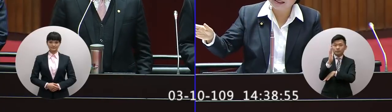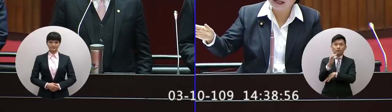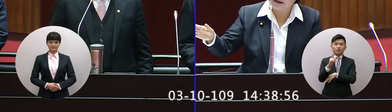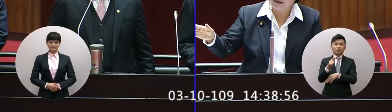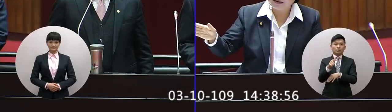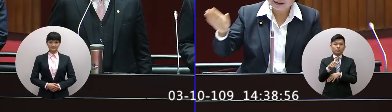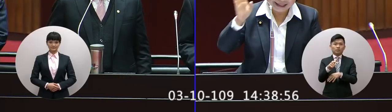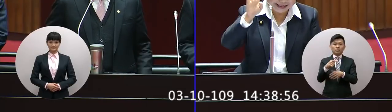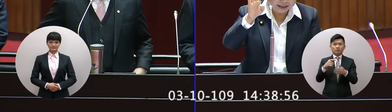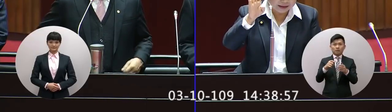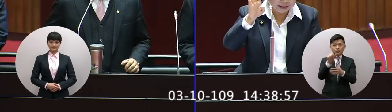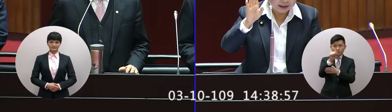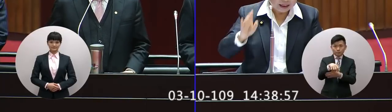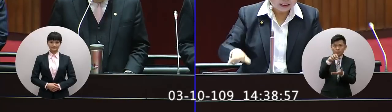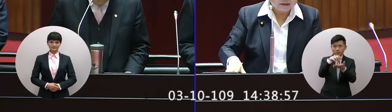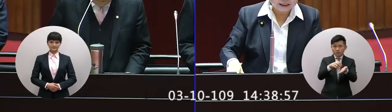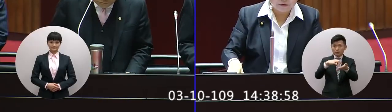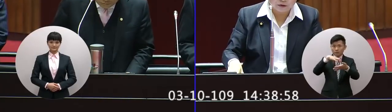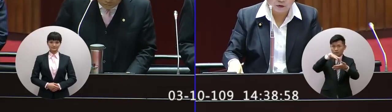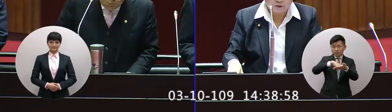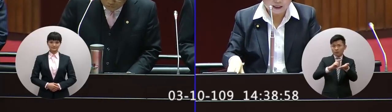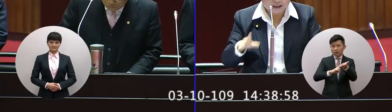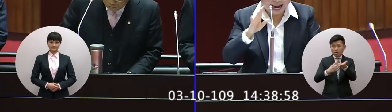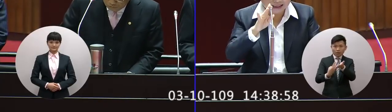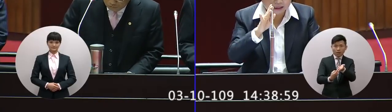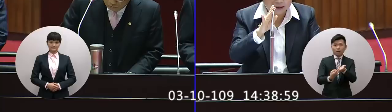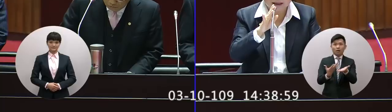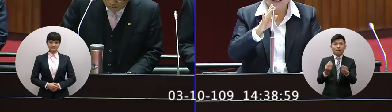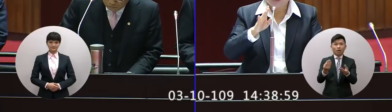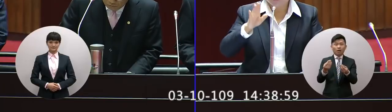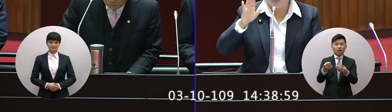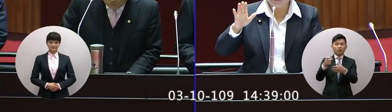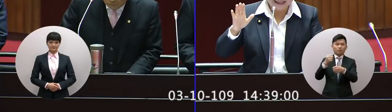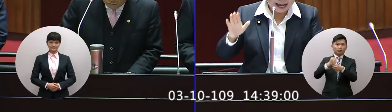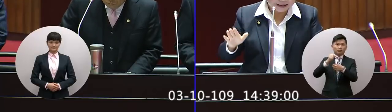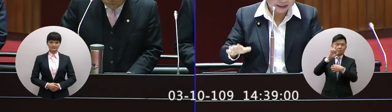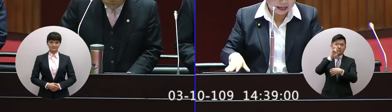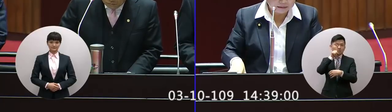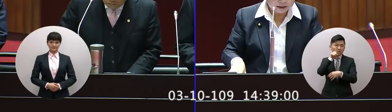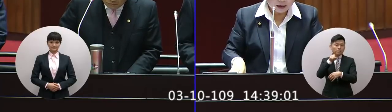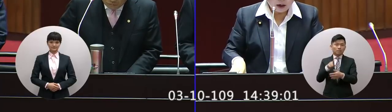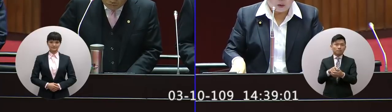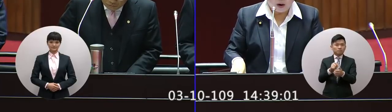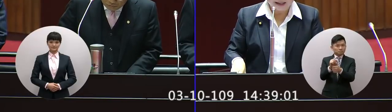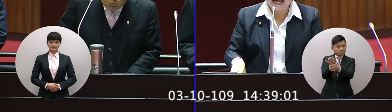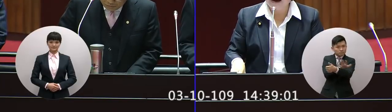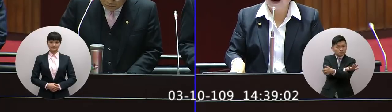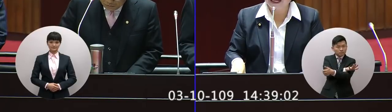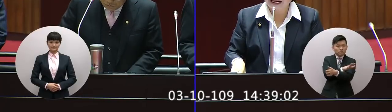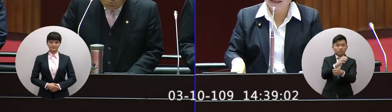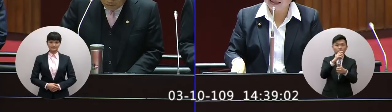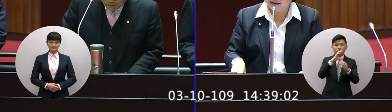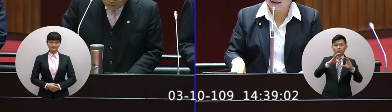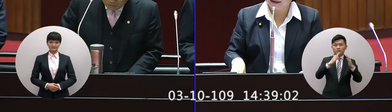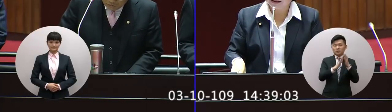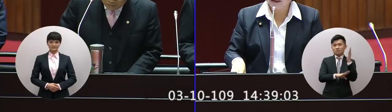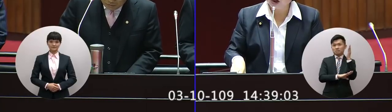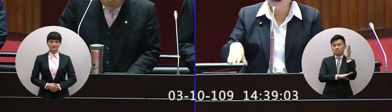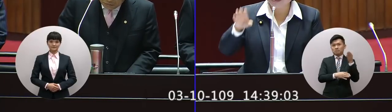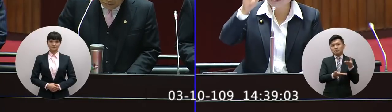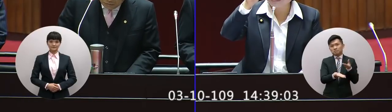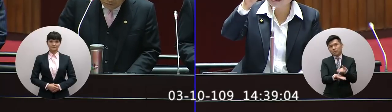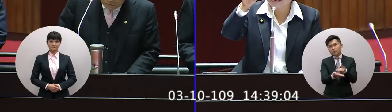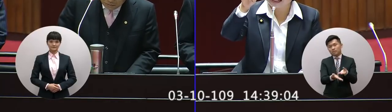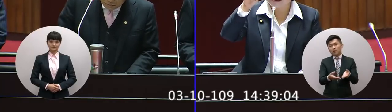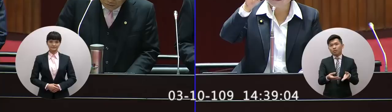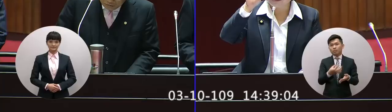改许可证内容；第四个，地方政府处分瑕疵，恐衍生国家赔偿的争议。